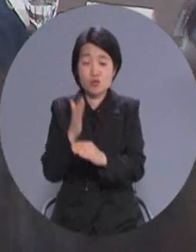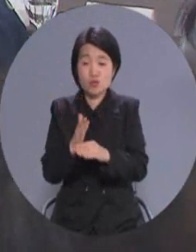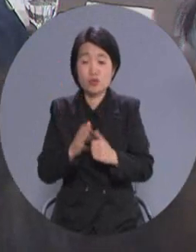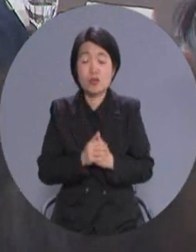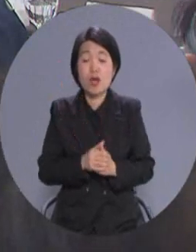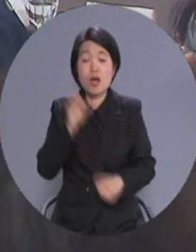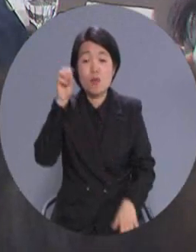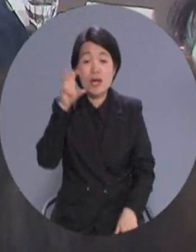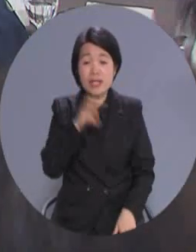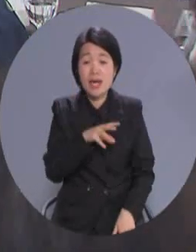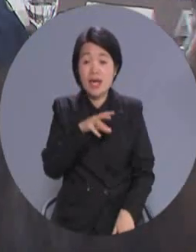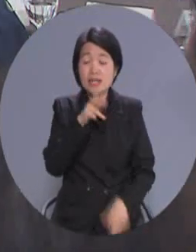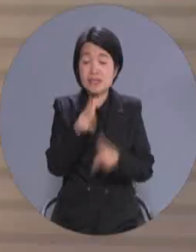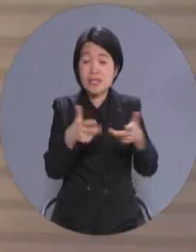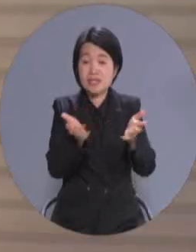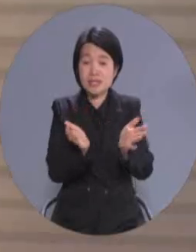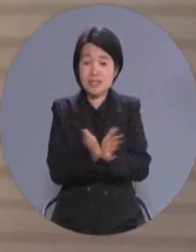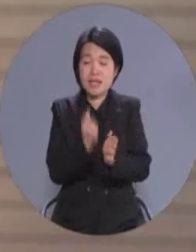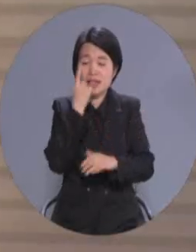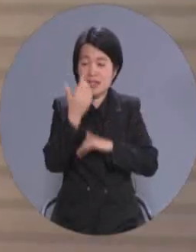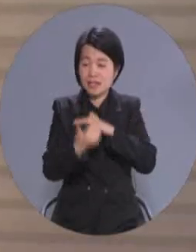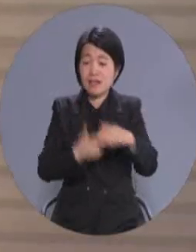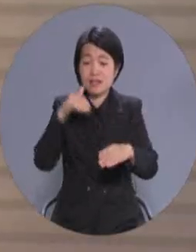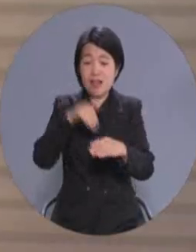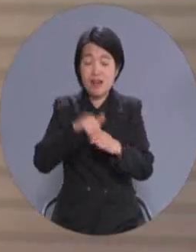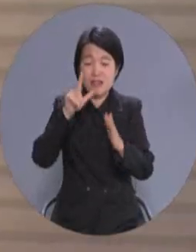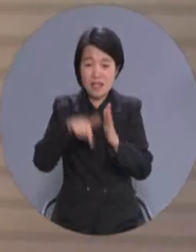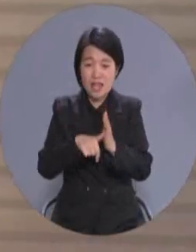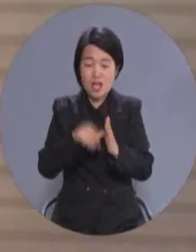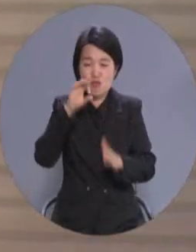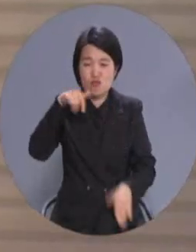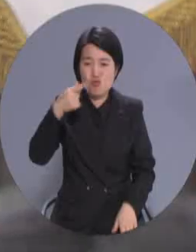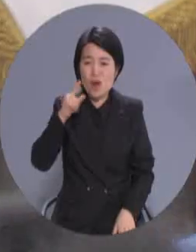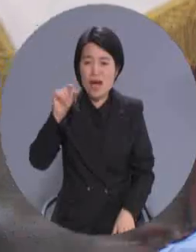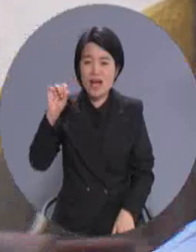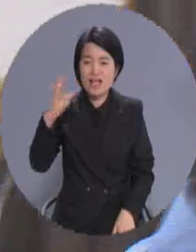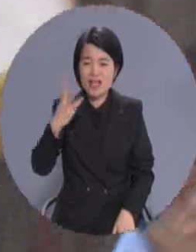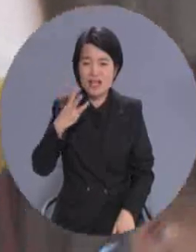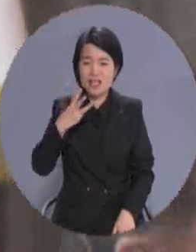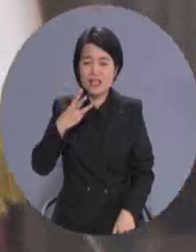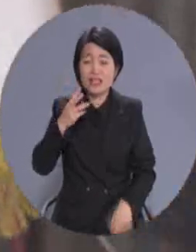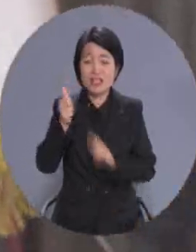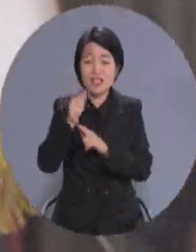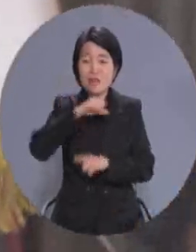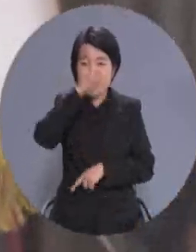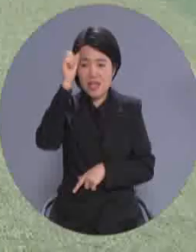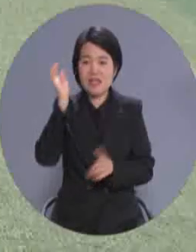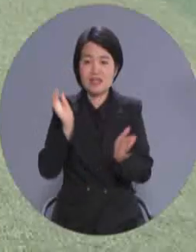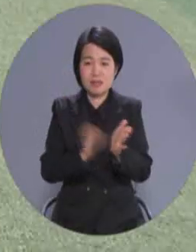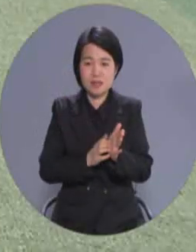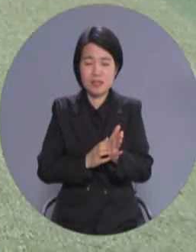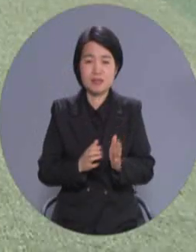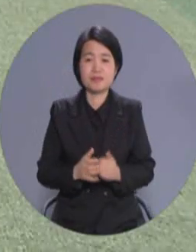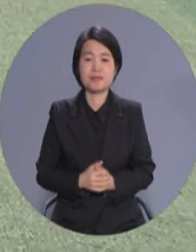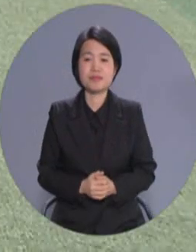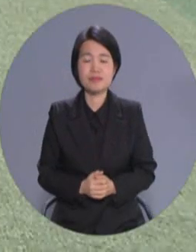있으며 광양상의도 지난달 선거를 통해 우광일 회장을 선출했습니다.